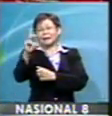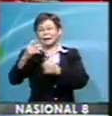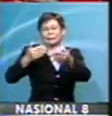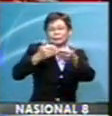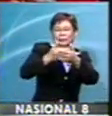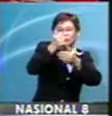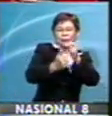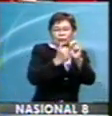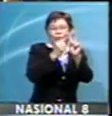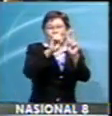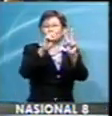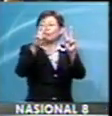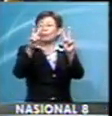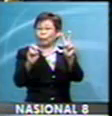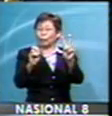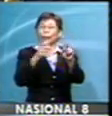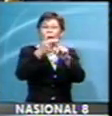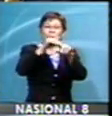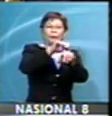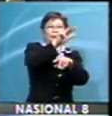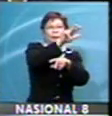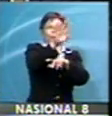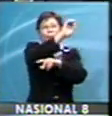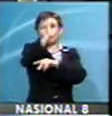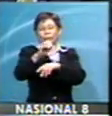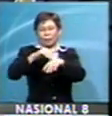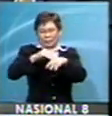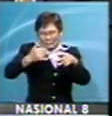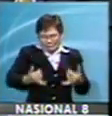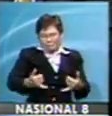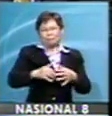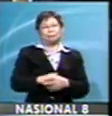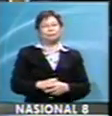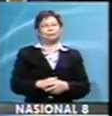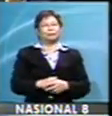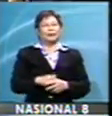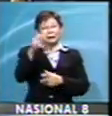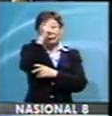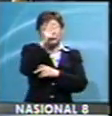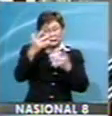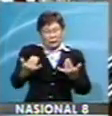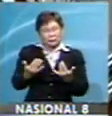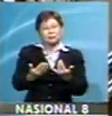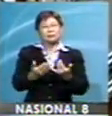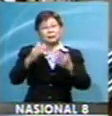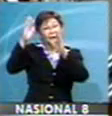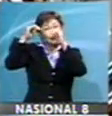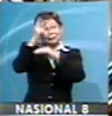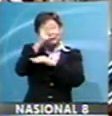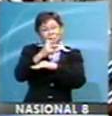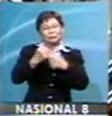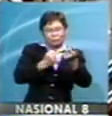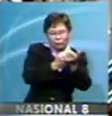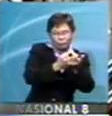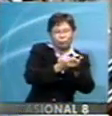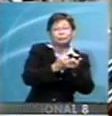menjelang tahun 2020 daripada 34% pada ketika ini Dalam pada itu kerajaan juga memutuskan Agar memberi subsidi